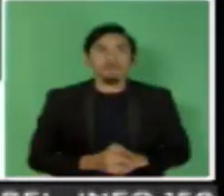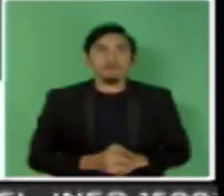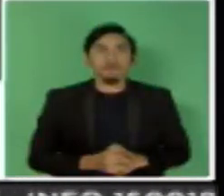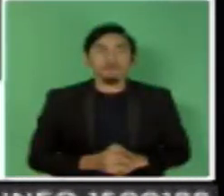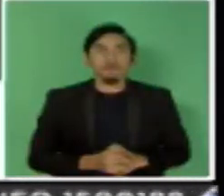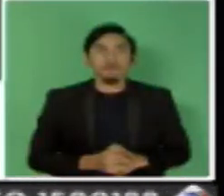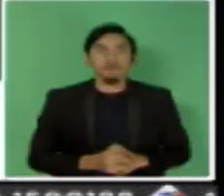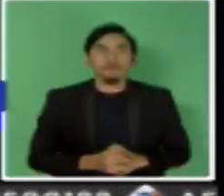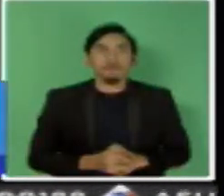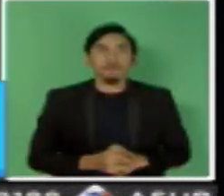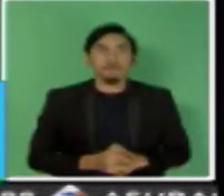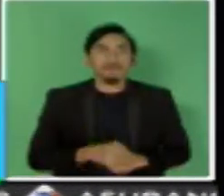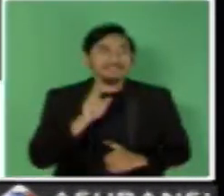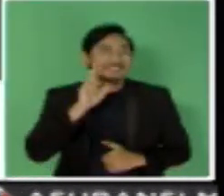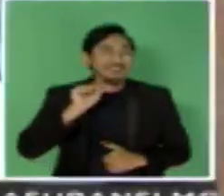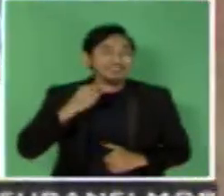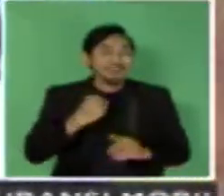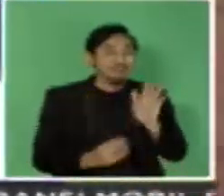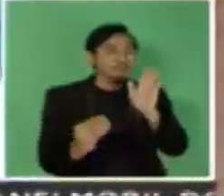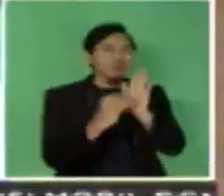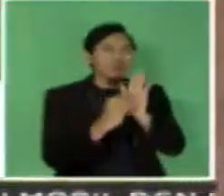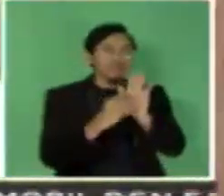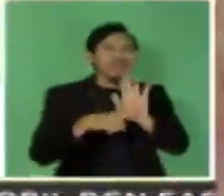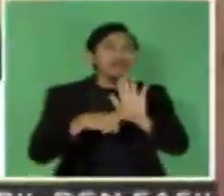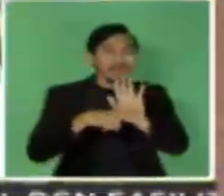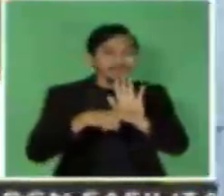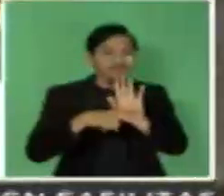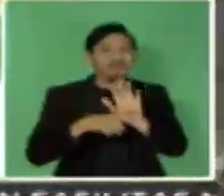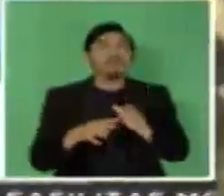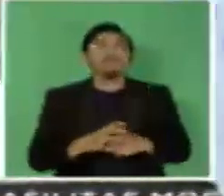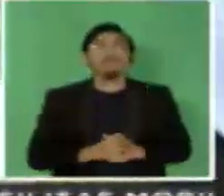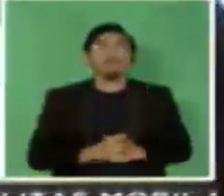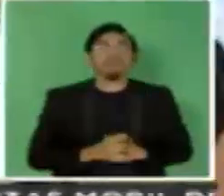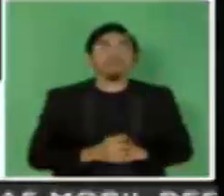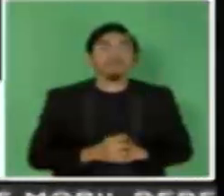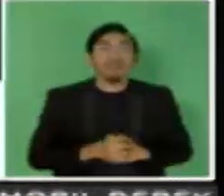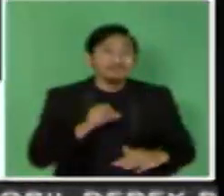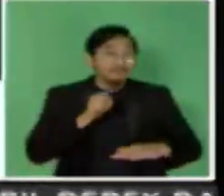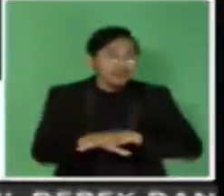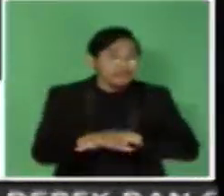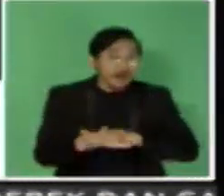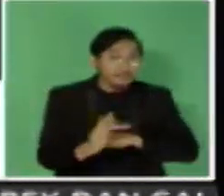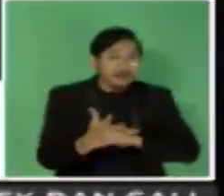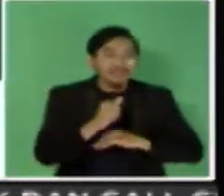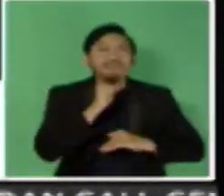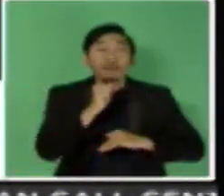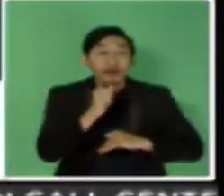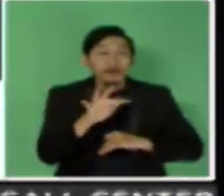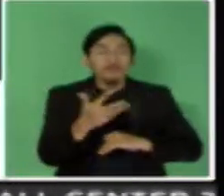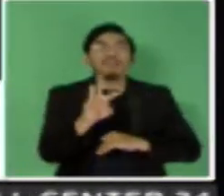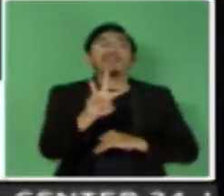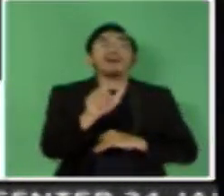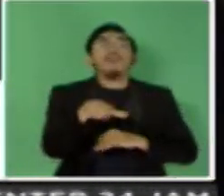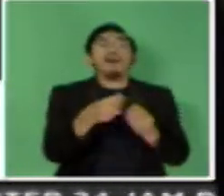Gara-gara istri mengunggah postingan bernada negatif terhadap insiden penyerangan Menko Polhukam Wiranto, tiga anggota TNI dicopot